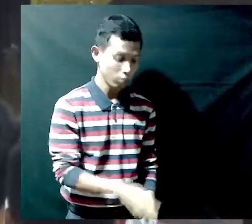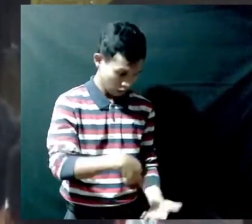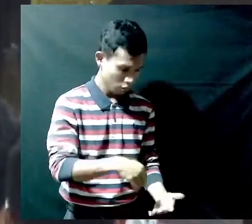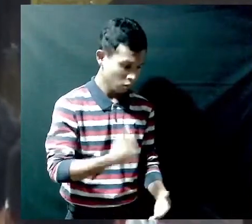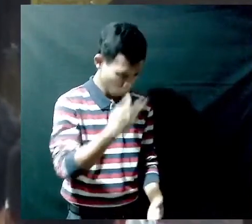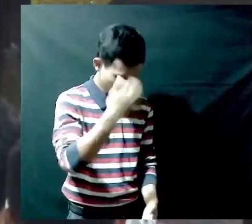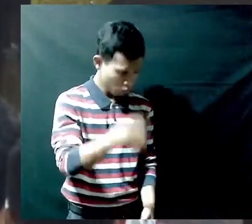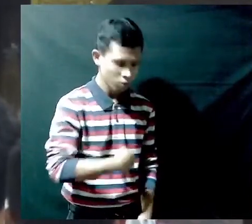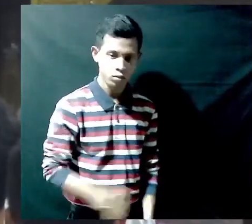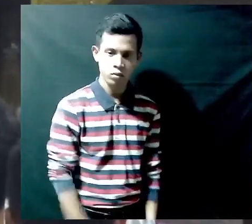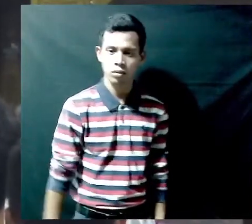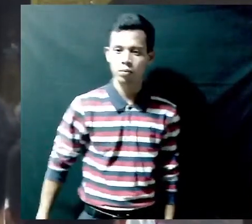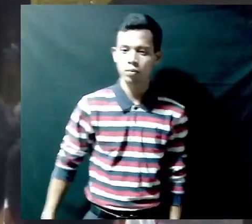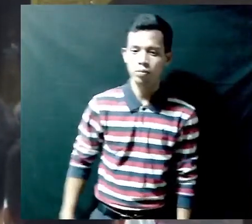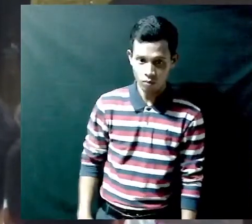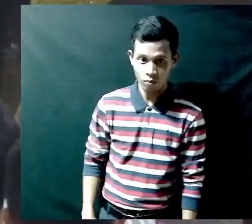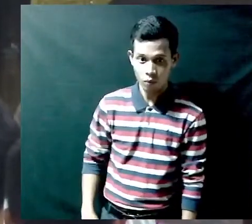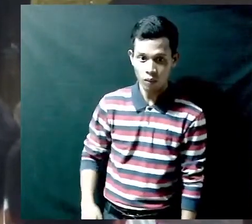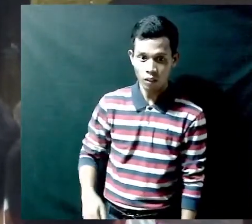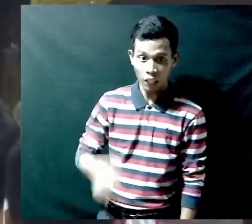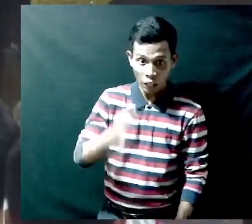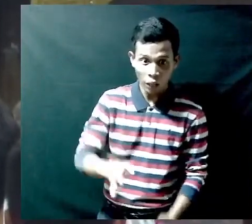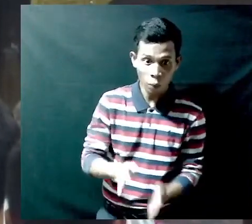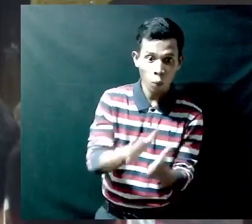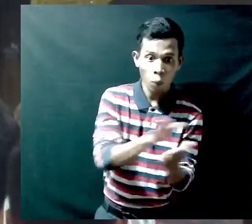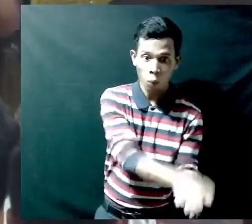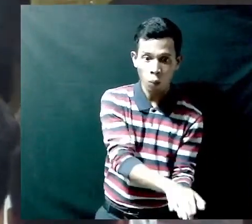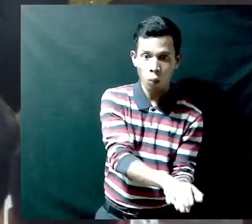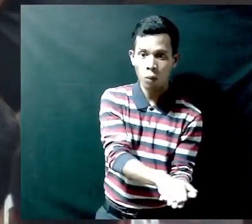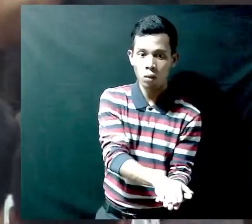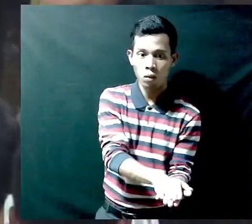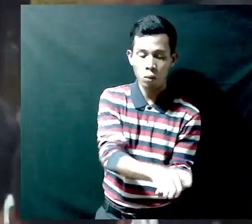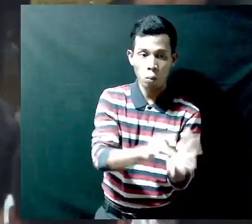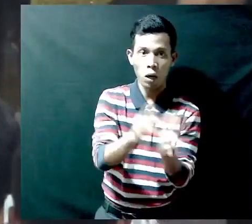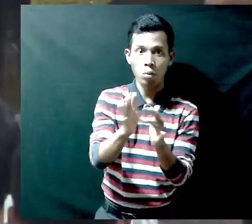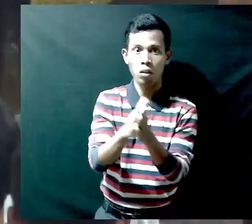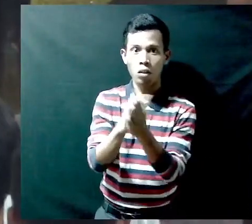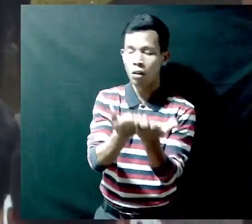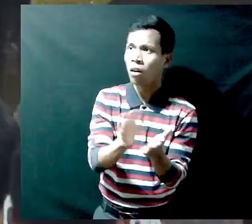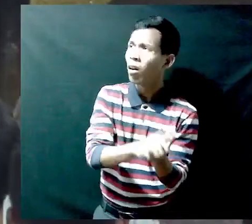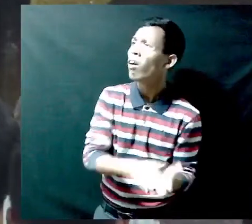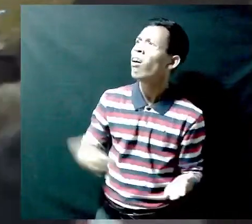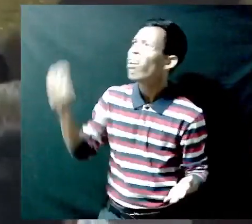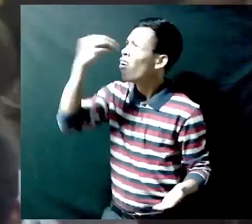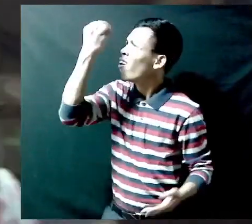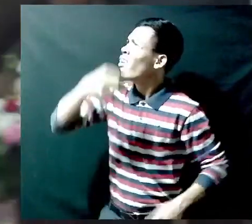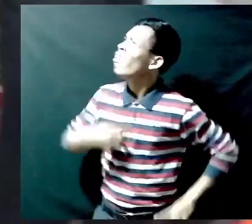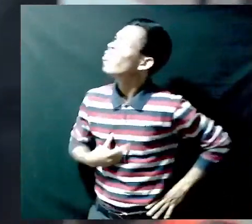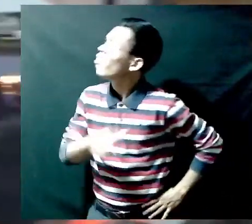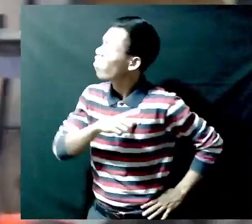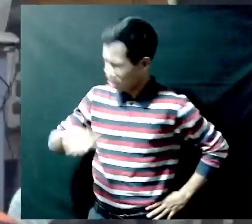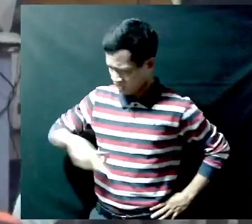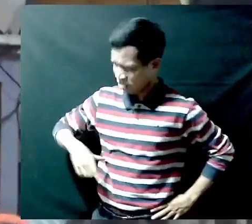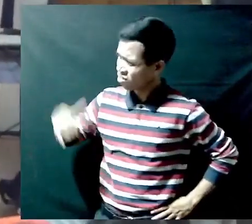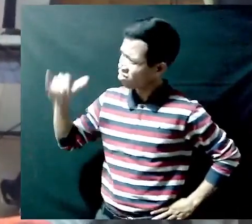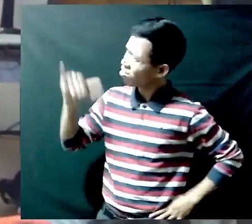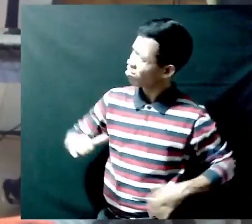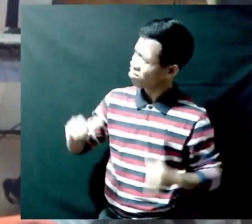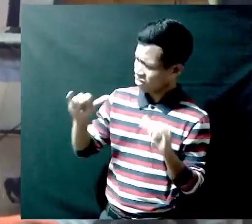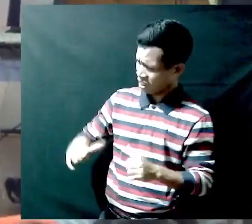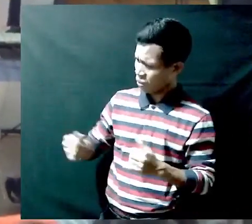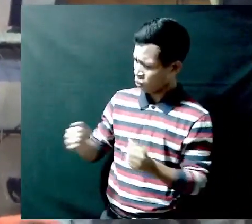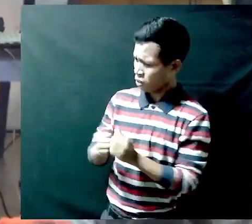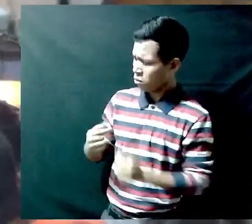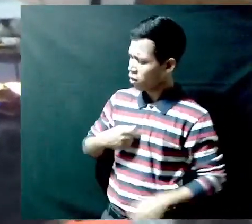That's why, kapag sarado ang Bible at di natin alam, confused sa maraming Christian, is the Lord calling me or not? O baka naman